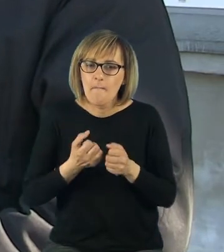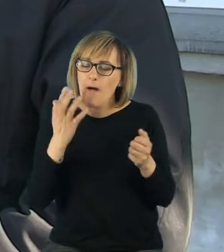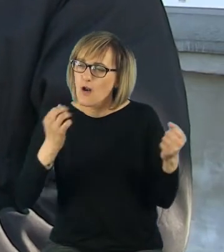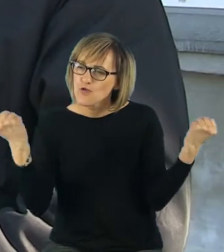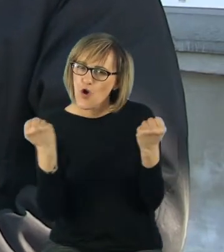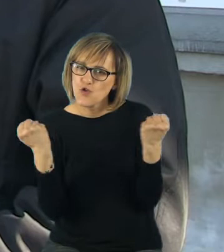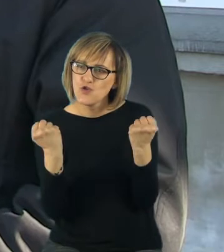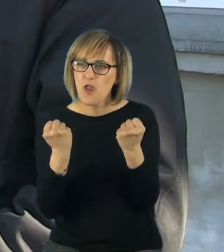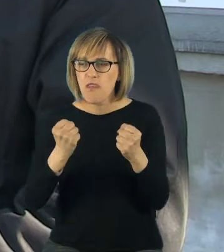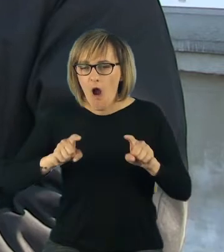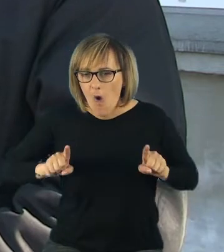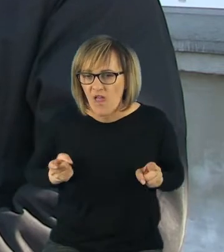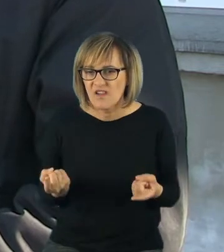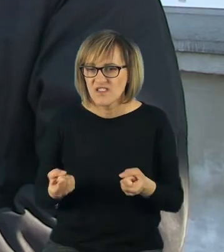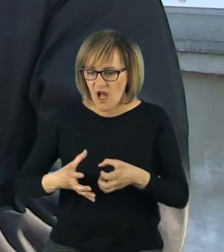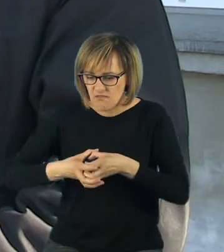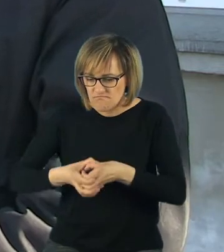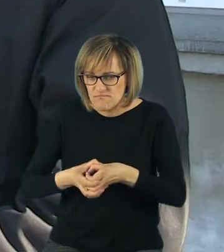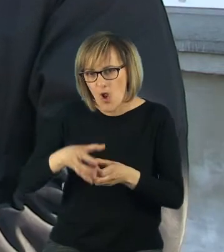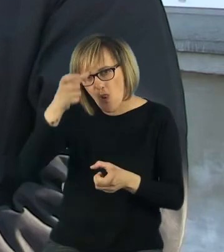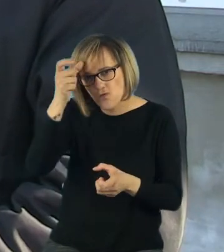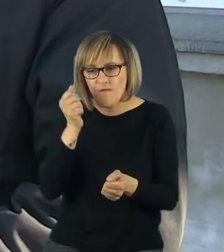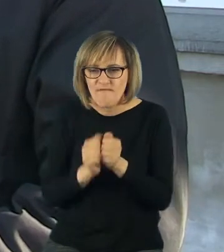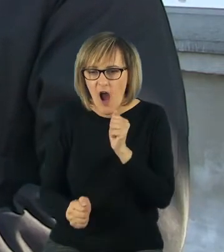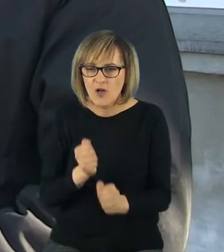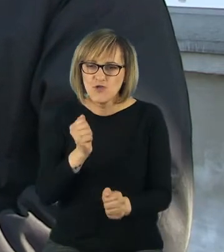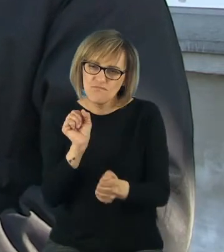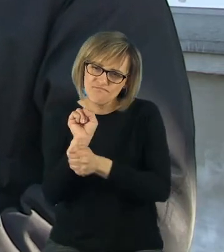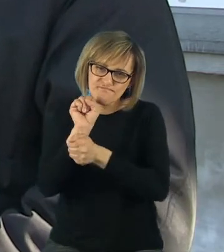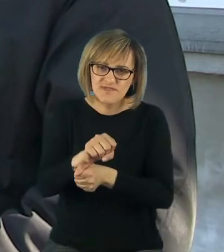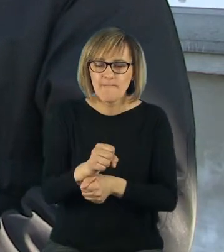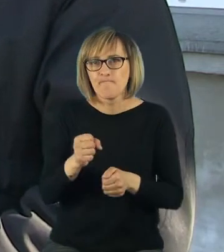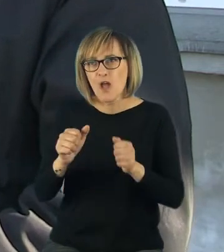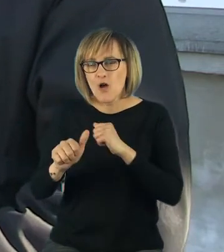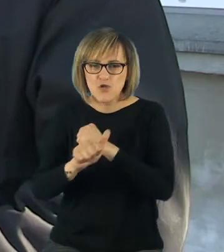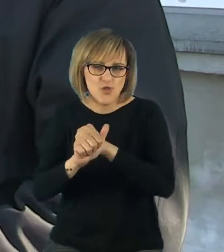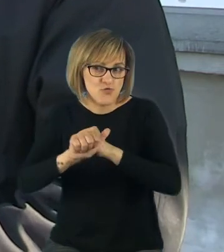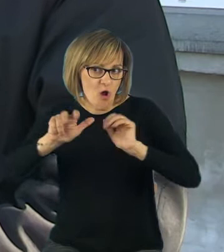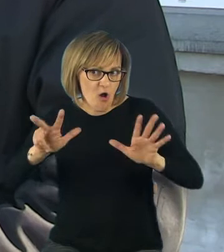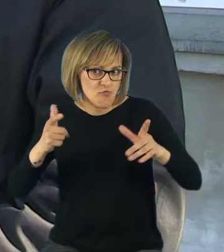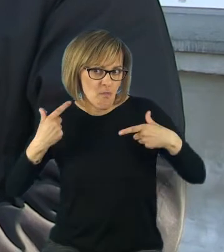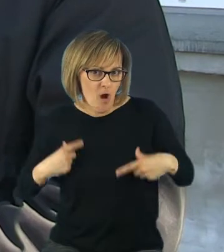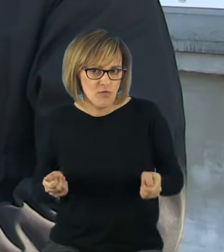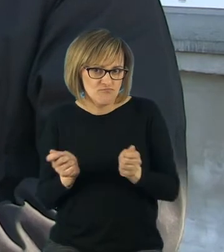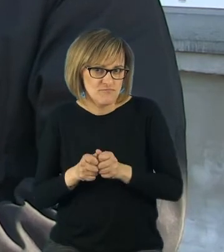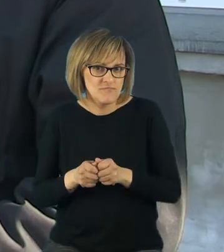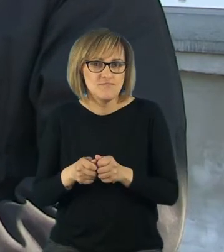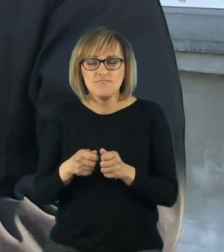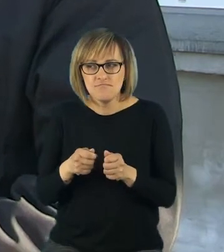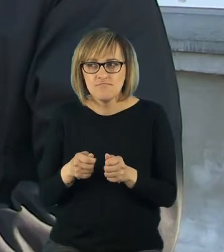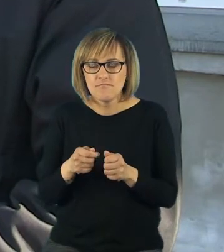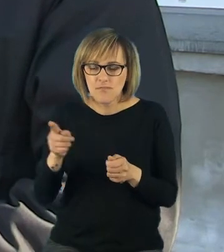silna komórka Armii Krajowej. 68, aż jak wiemy ze wspomnień